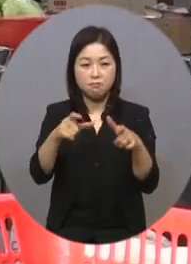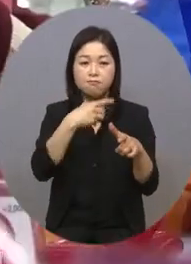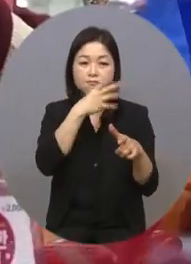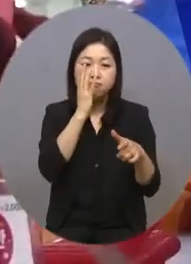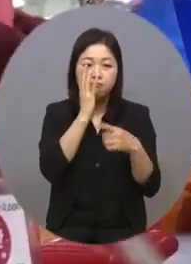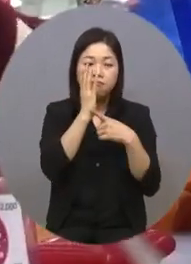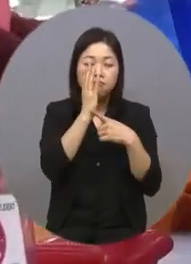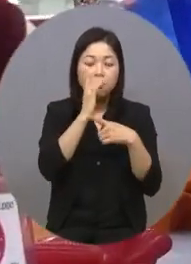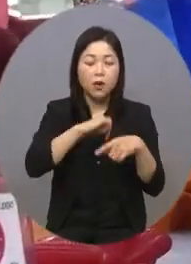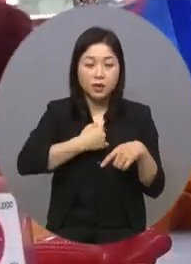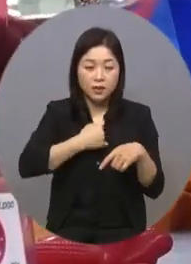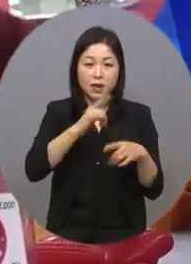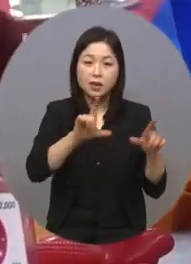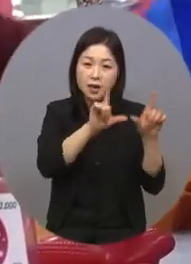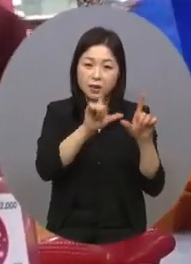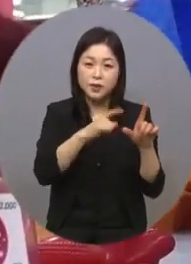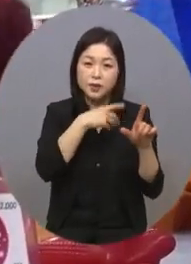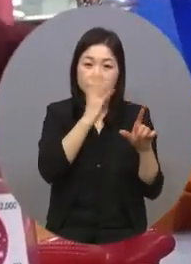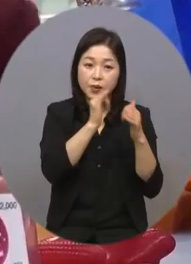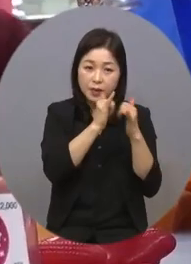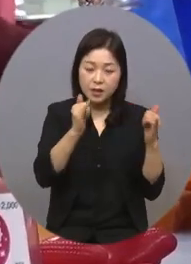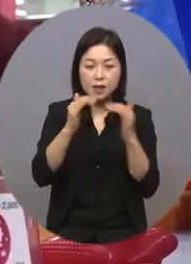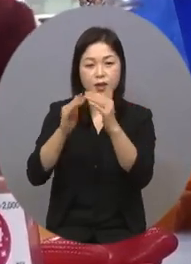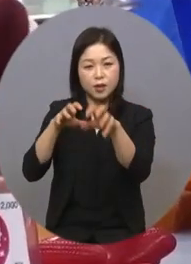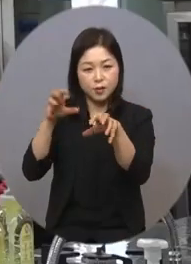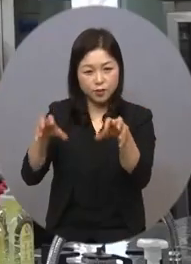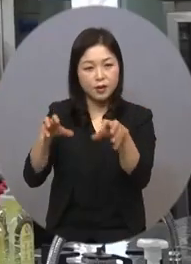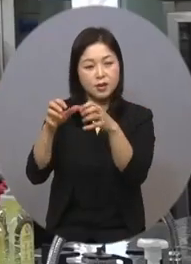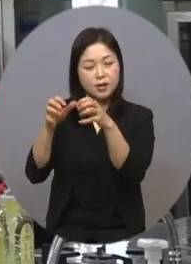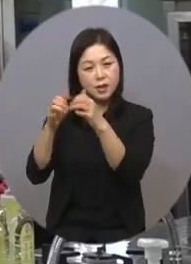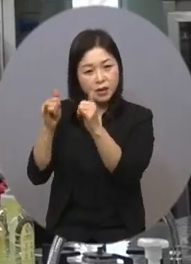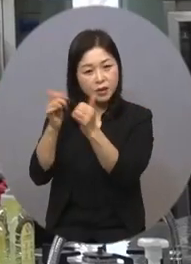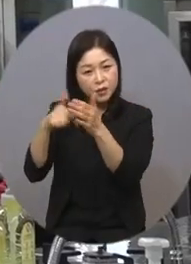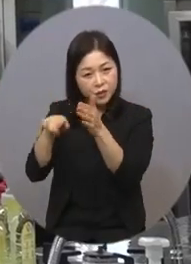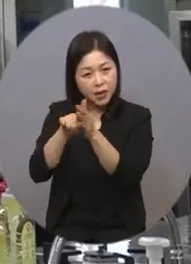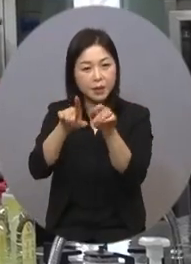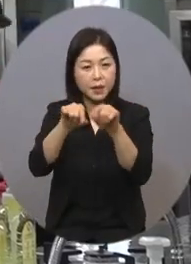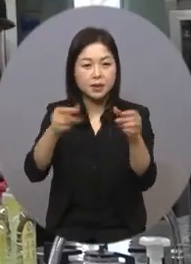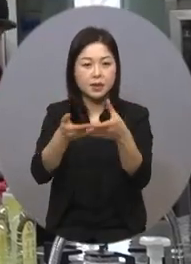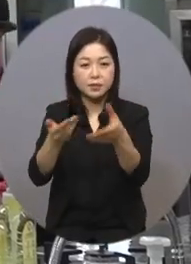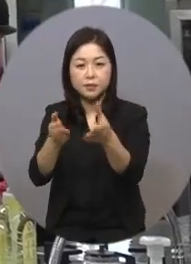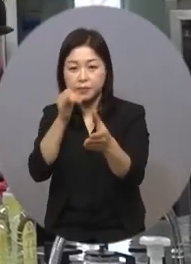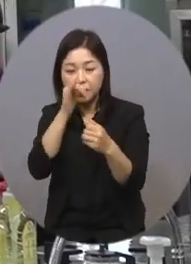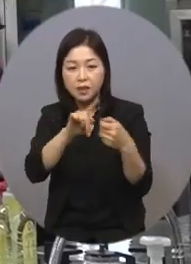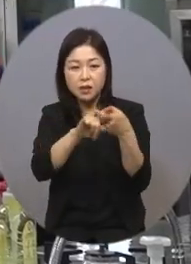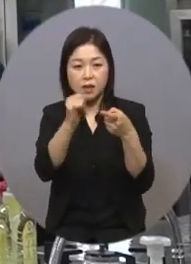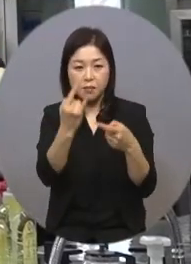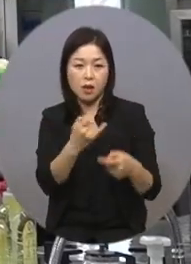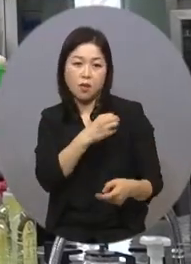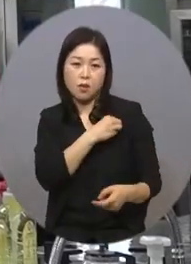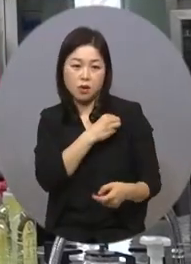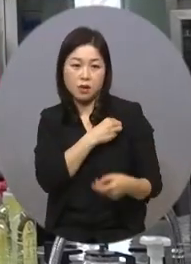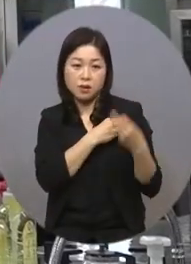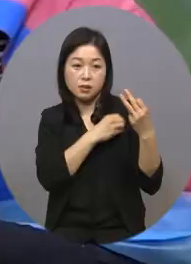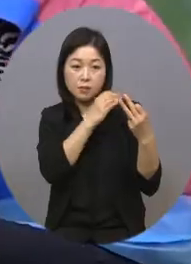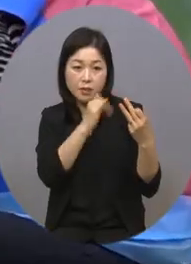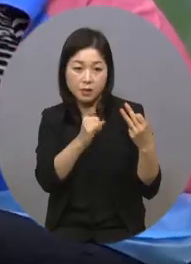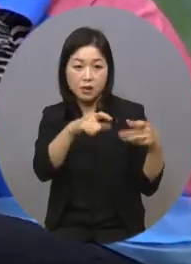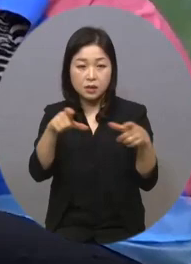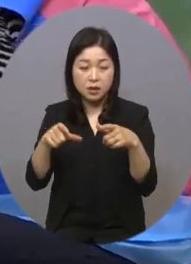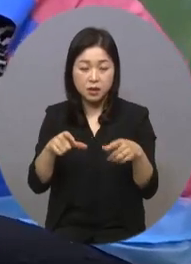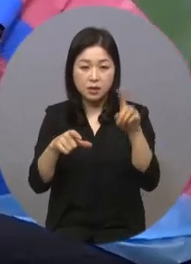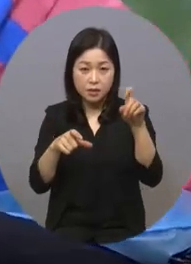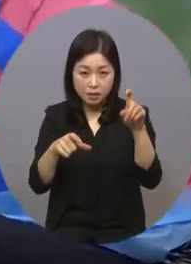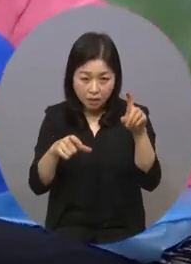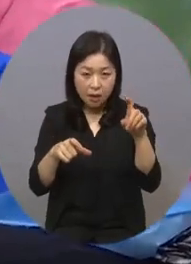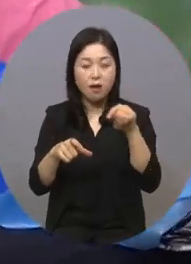위한 이웃사랑 반찬 나눔 행사를 진행했습니다. 연합회 회원 13여 명이 관내 11개 읍면 110가구에 손수